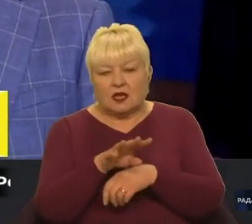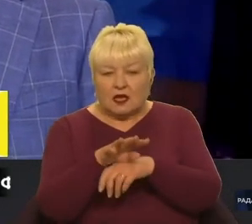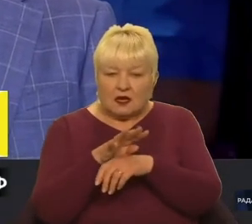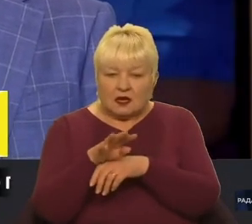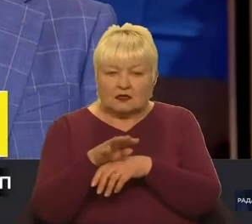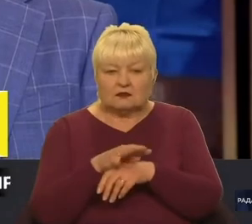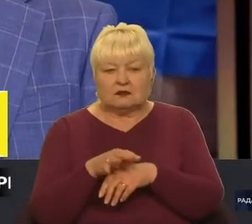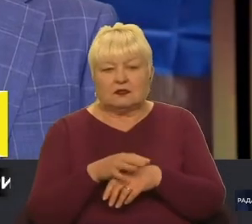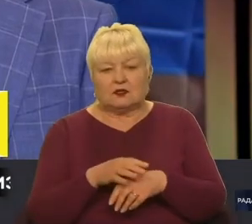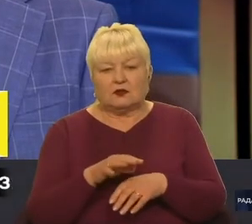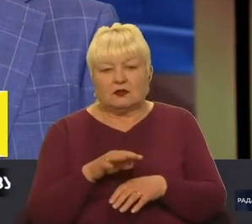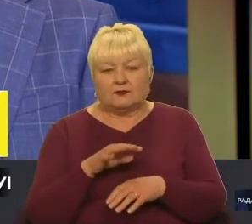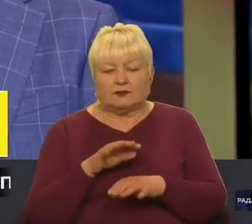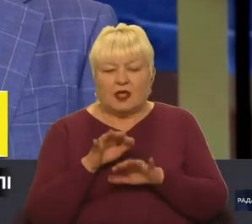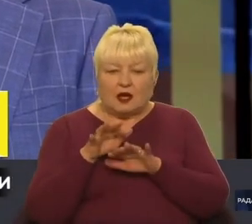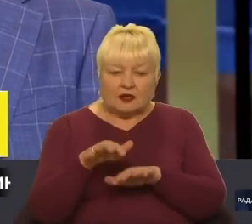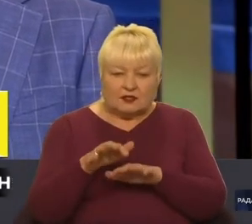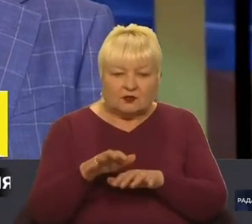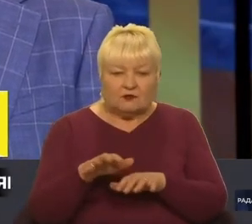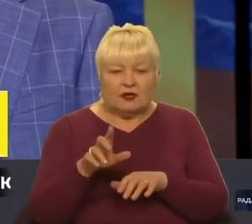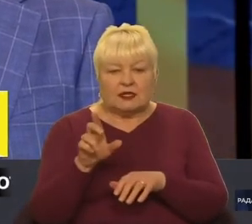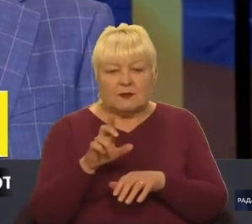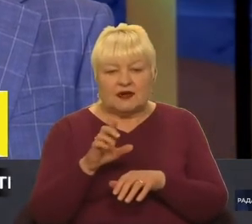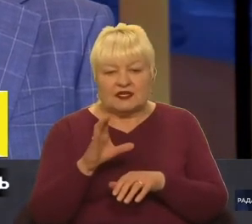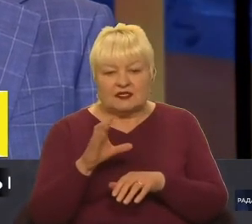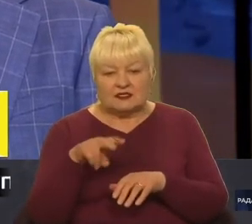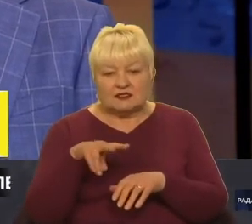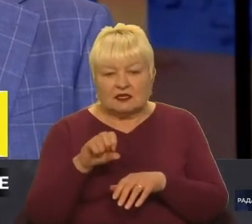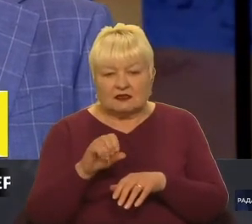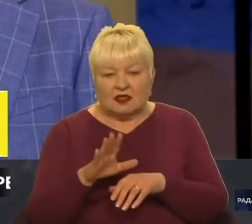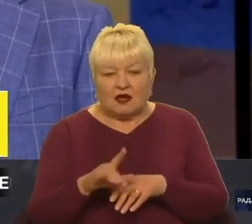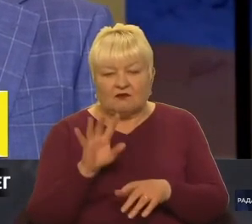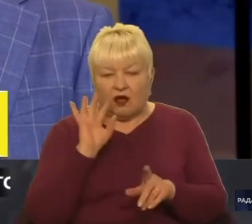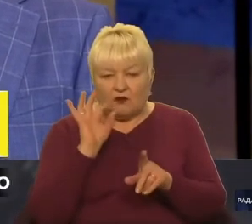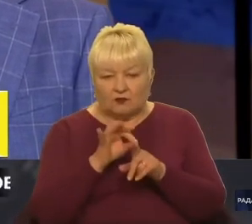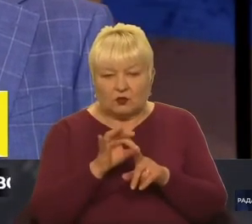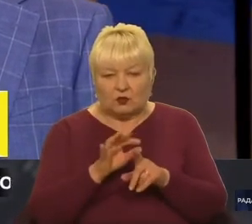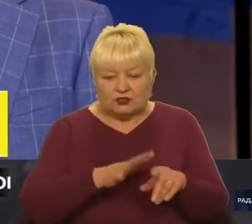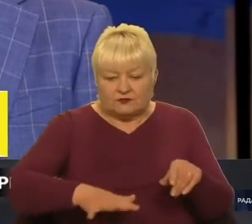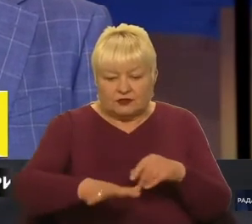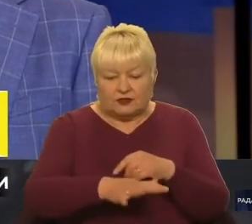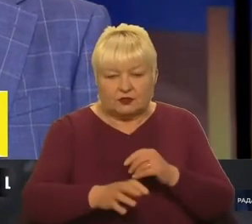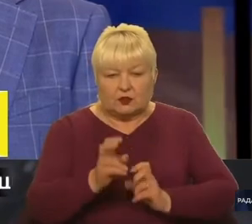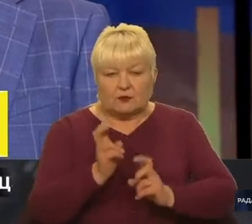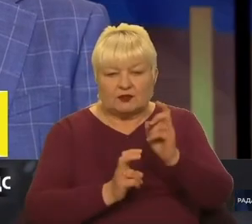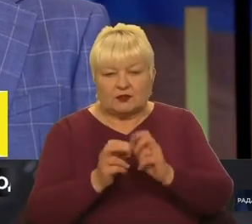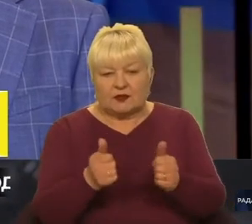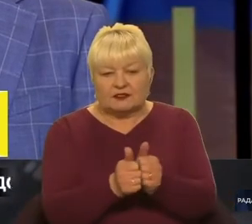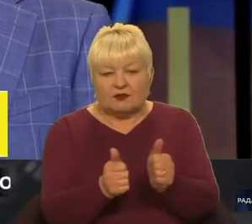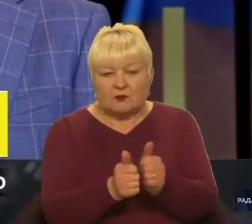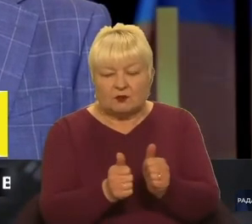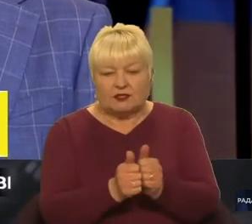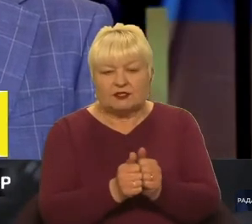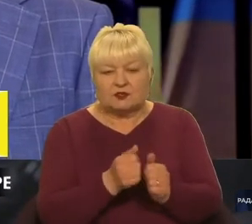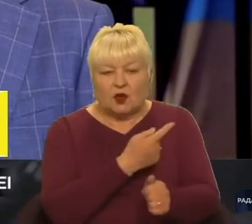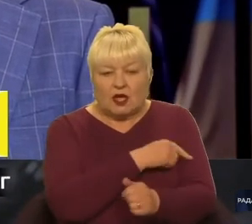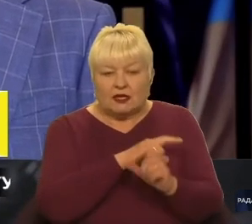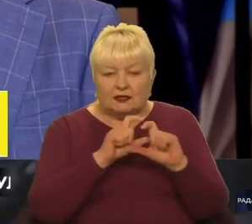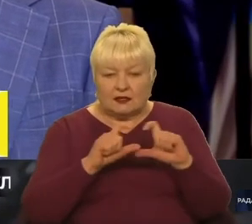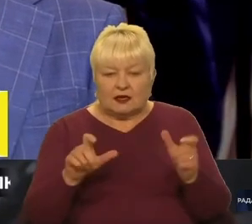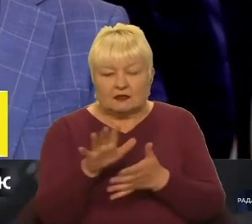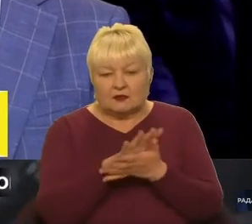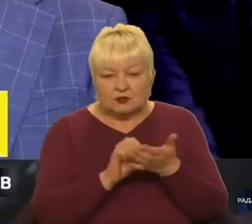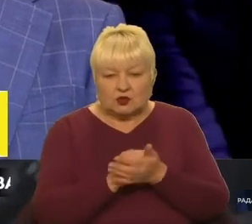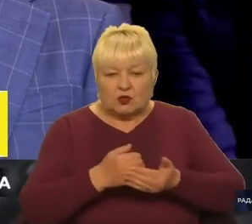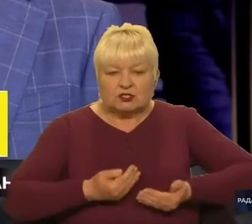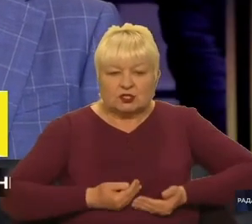росіяни атакували Борислав, влучили в територію підприємства поблизу лікарні. Пошкоджено житлові